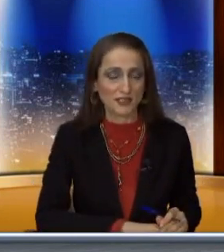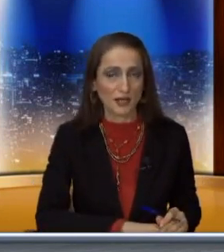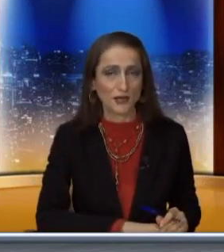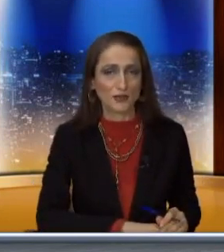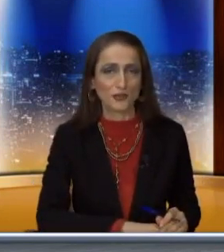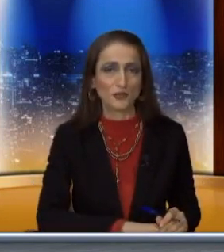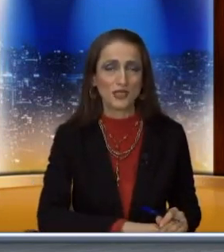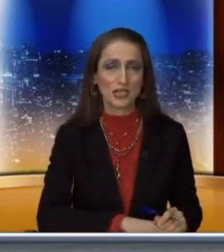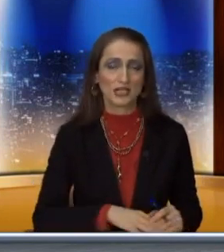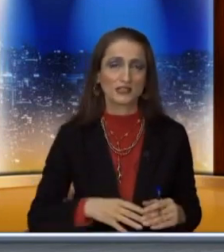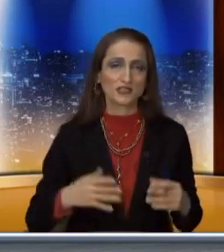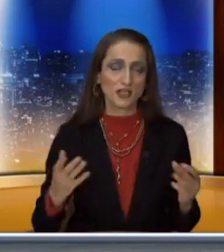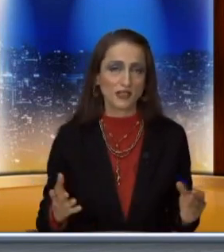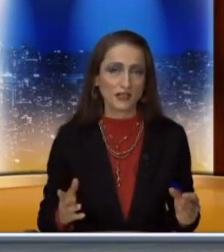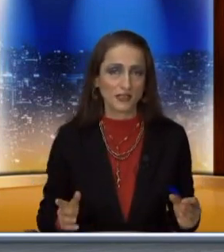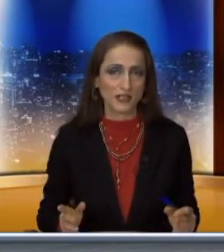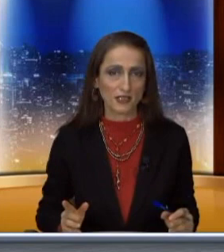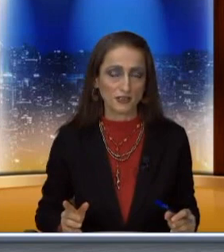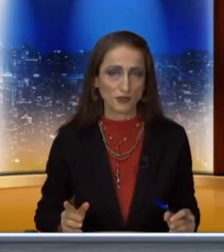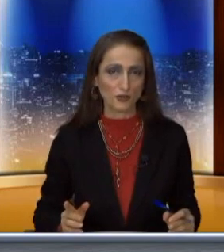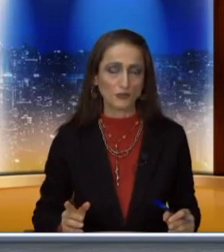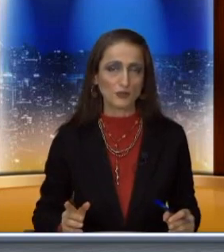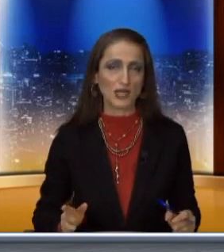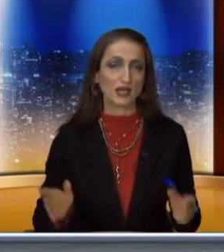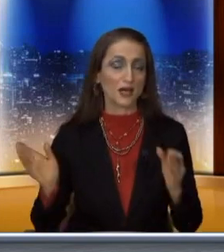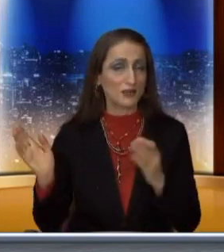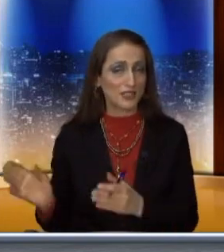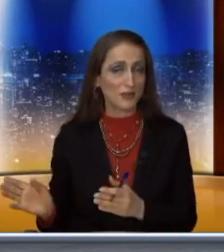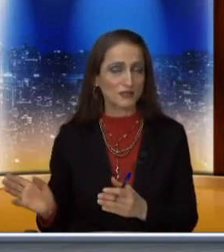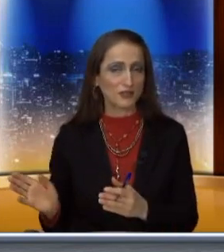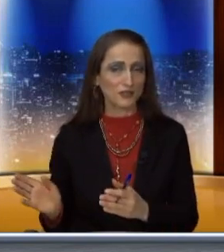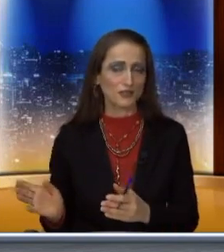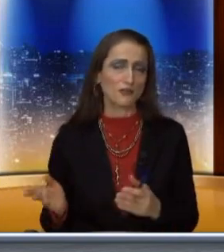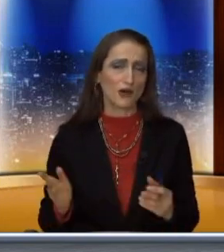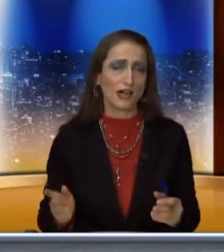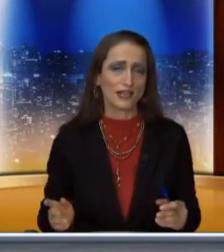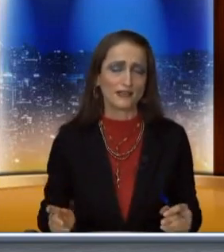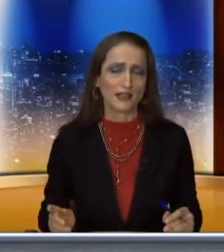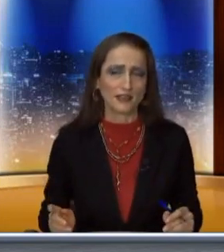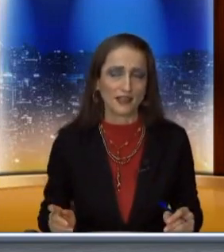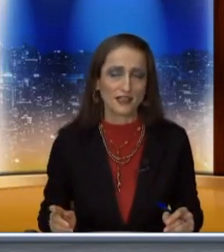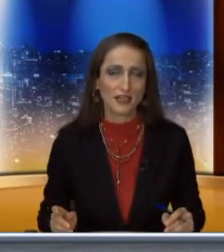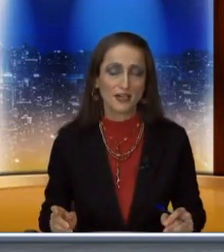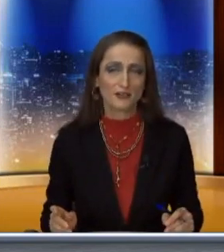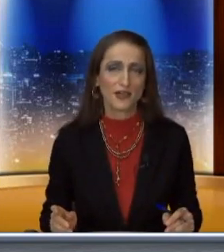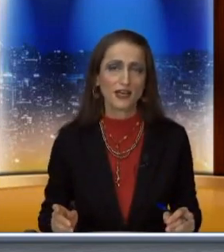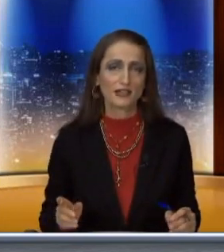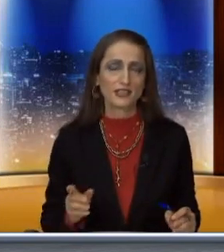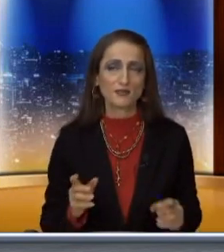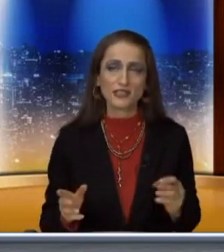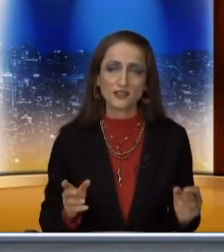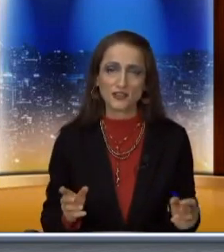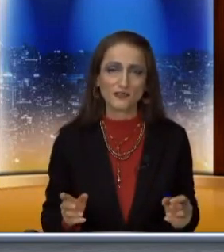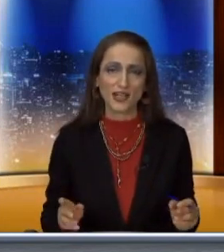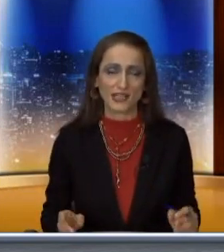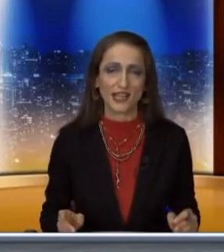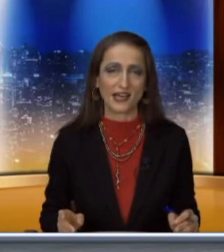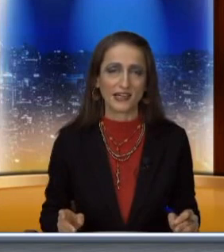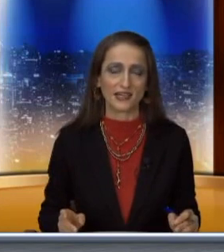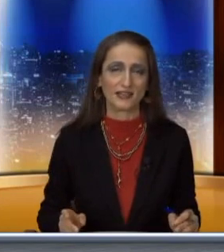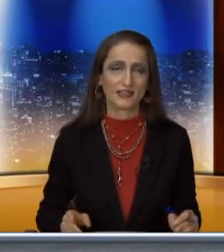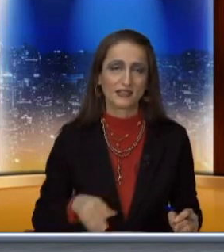دائما تنتابعكم النشاطات اللي كنتوا تقومون بها قبل زمن كورونا وحاليا ايضا، فنتمنى